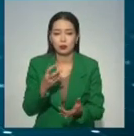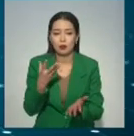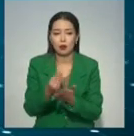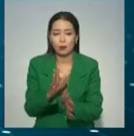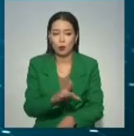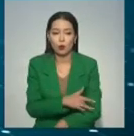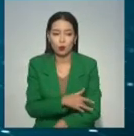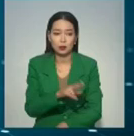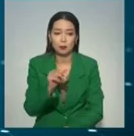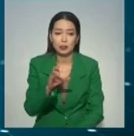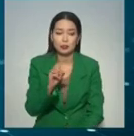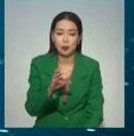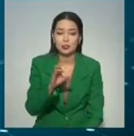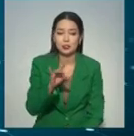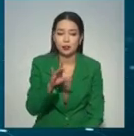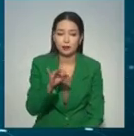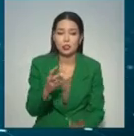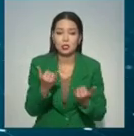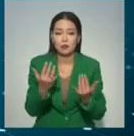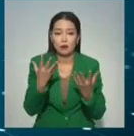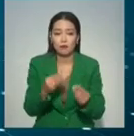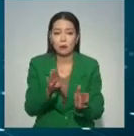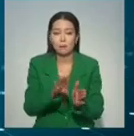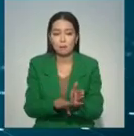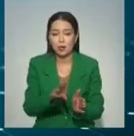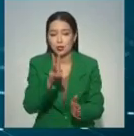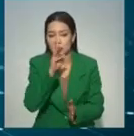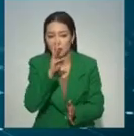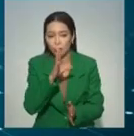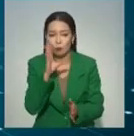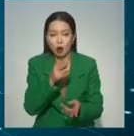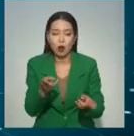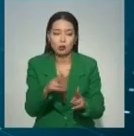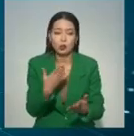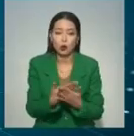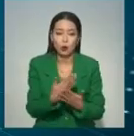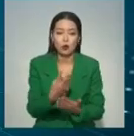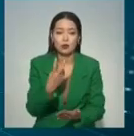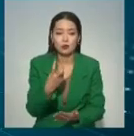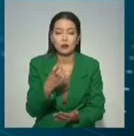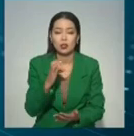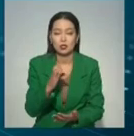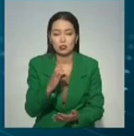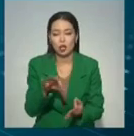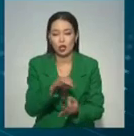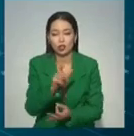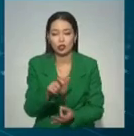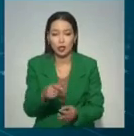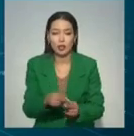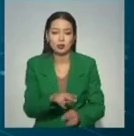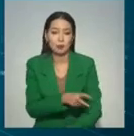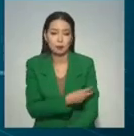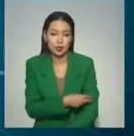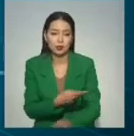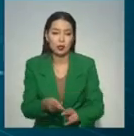услуги бэкап-сервиса. На сегодняшний день без заработной платы может остаться порядка 200 с лишним человек. Это медики,